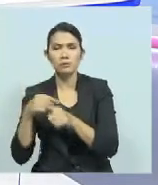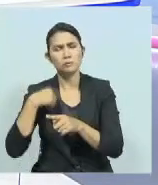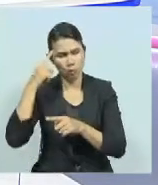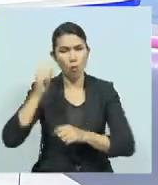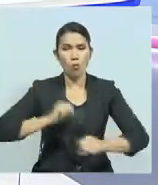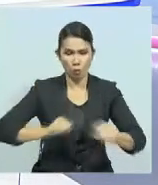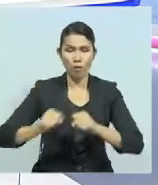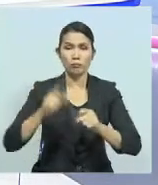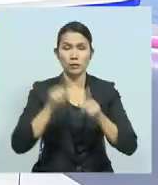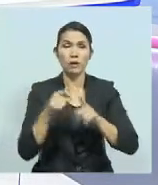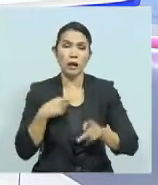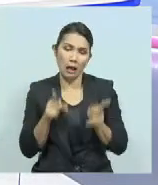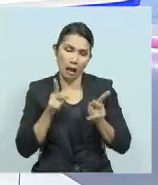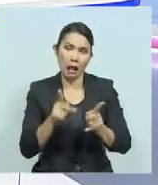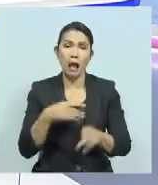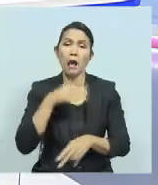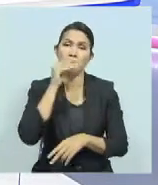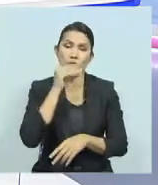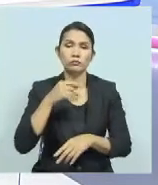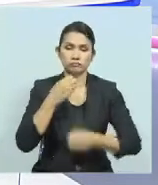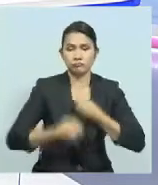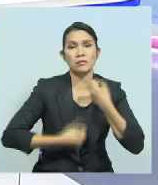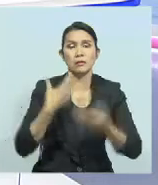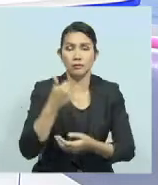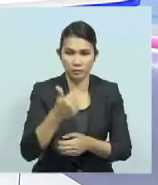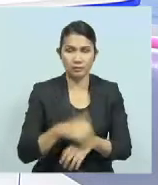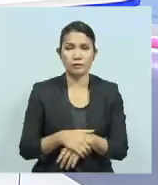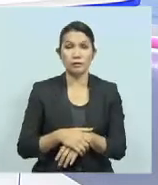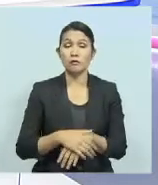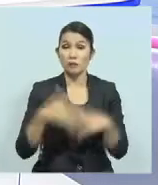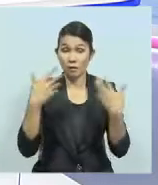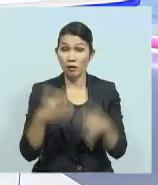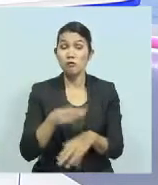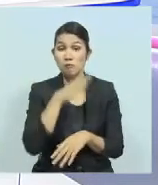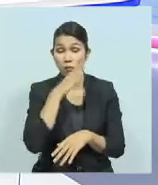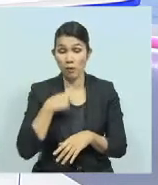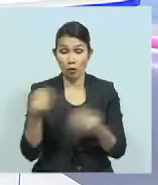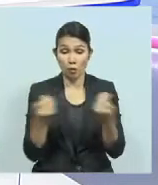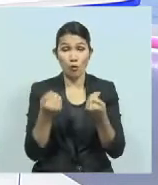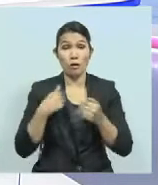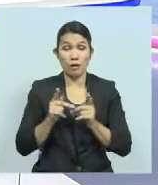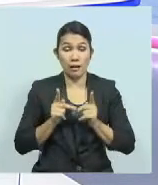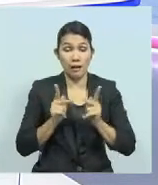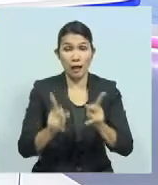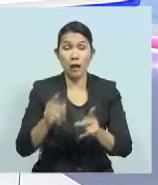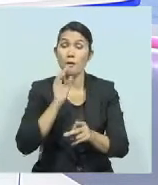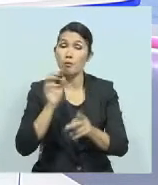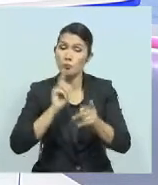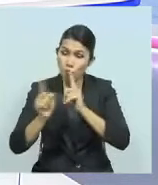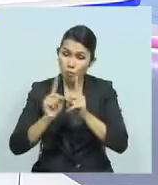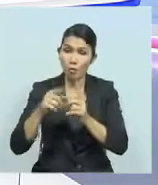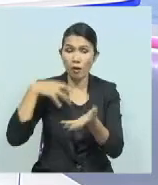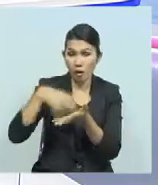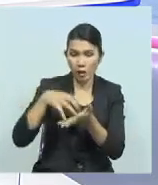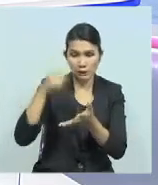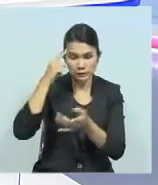วัยรุ่นหลายๆคนกล้าที่จะพูดกล้าที่จะแสดงออกมากขึ้นในยุคปัจจุบันแล้วถ้าเกิดเมื่อไหร่ก็ตามที่เขากล้าที่จะสื่อสารปัญหาของเขามุมมองของเขาหรือว่